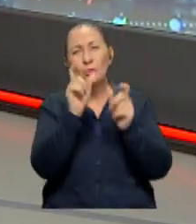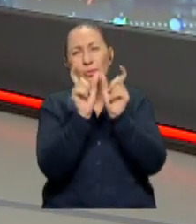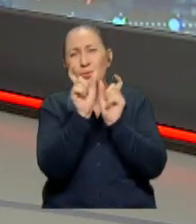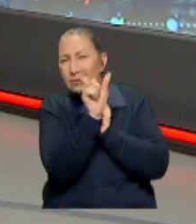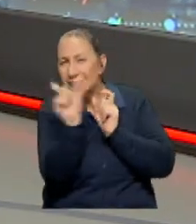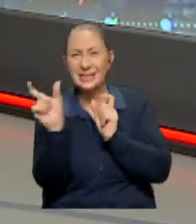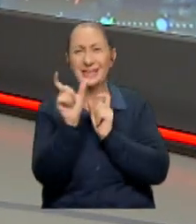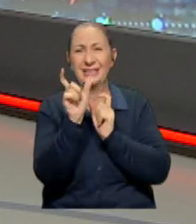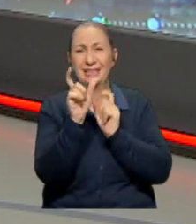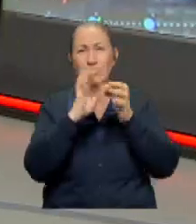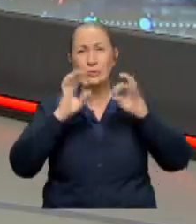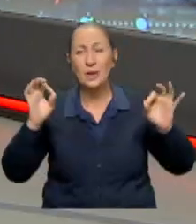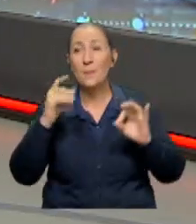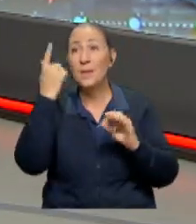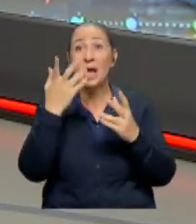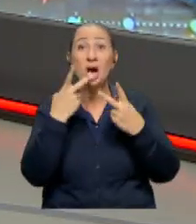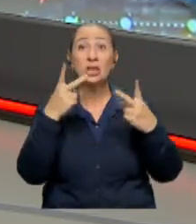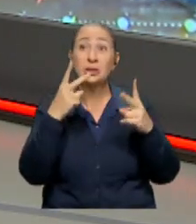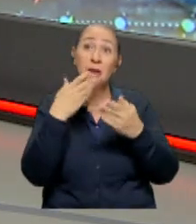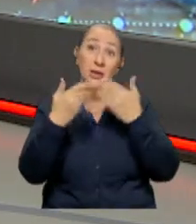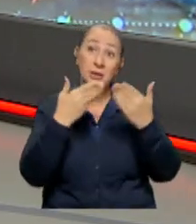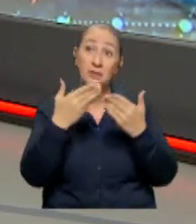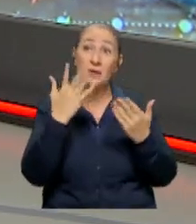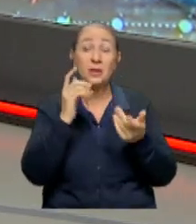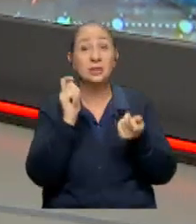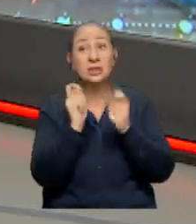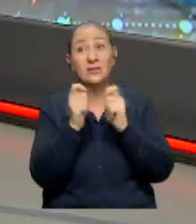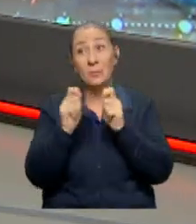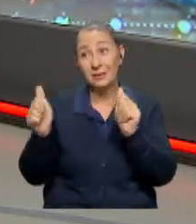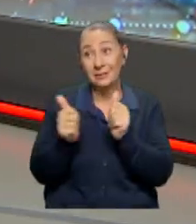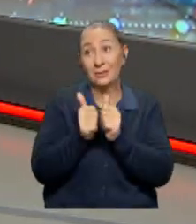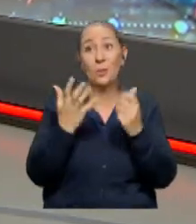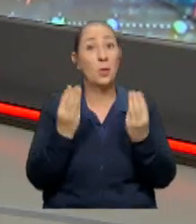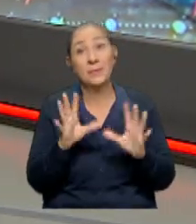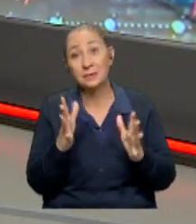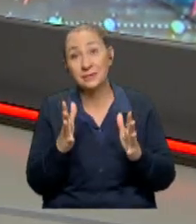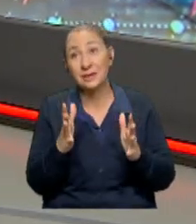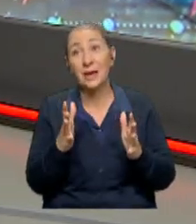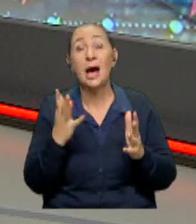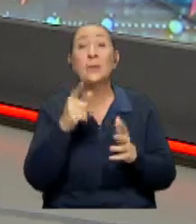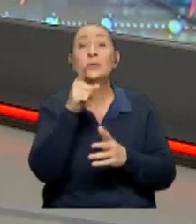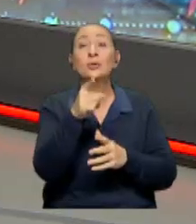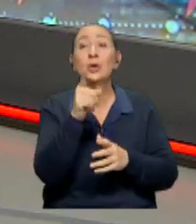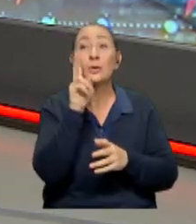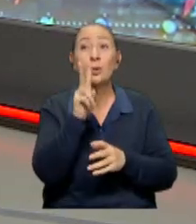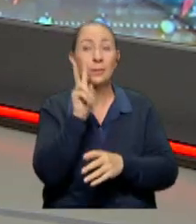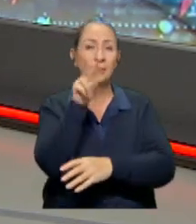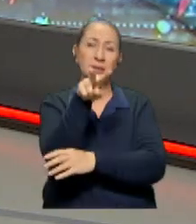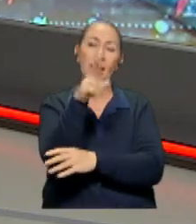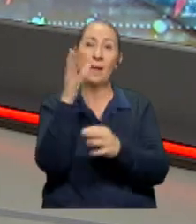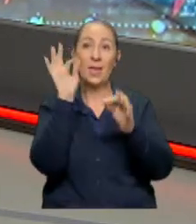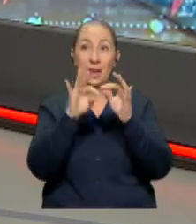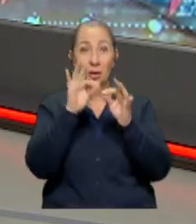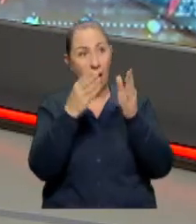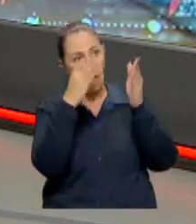paragrafı. Belki de açar veya çevirmen de kullanılır. Ama şöyle duruyor karşıdan, hem